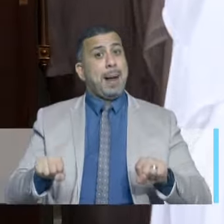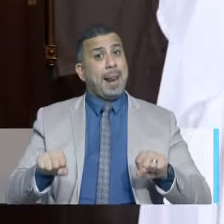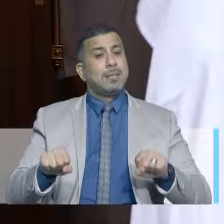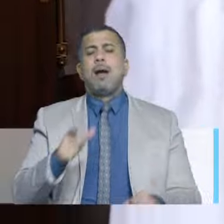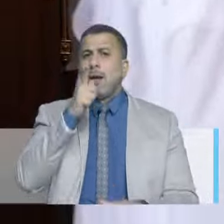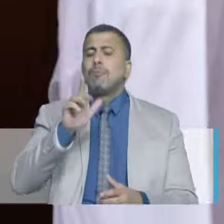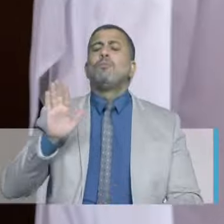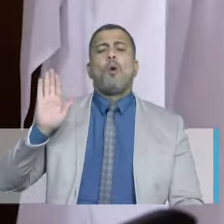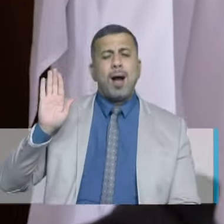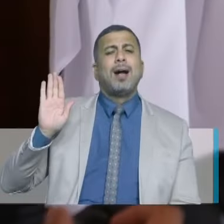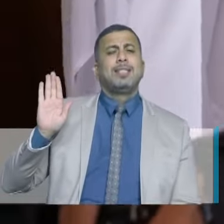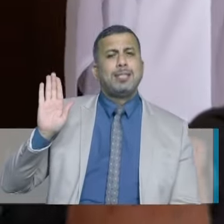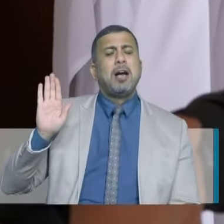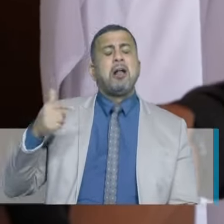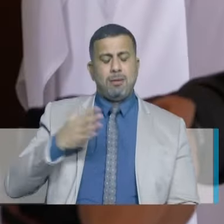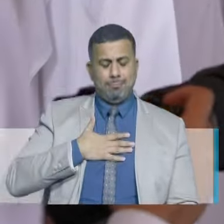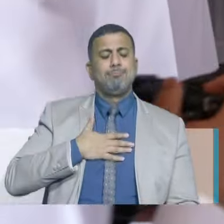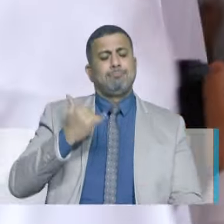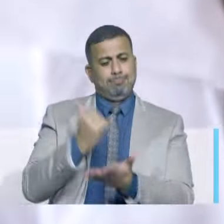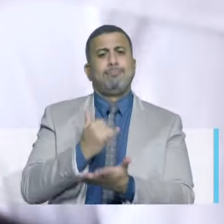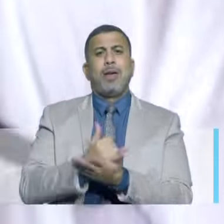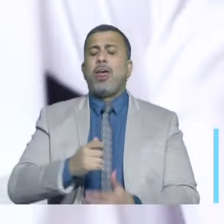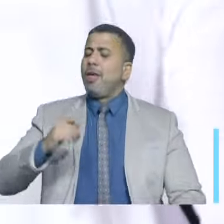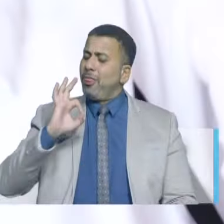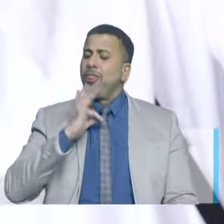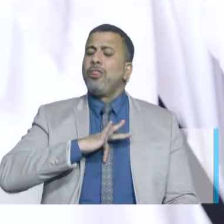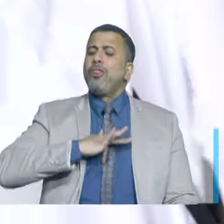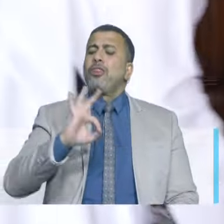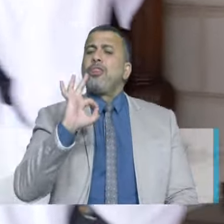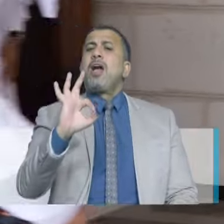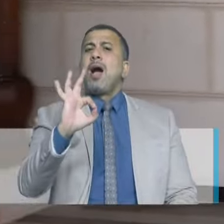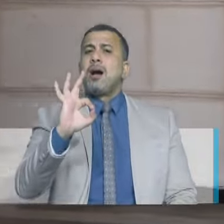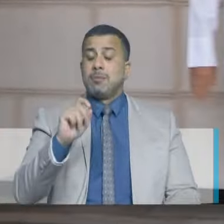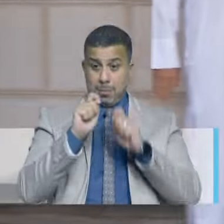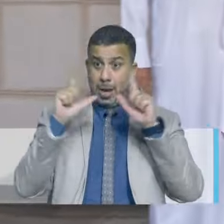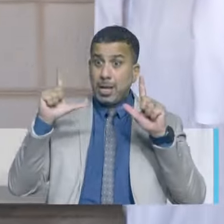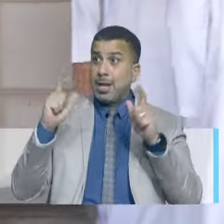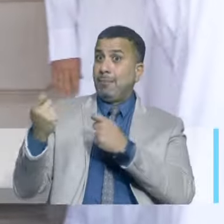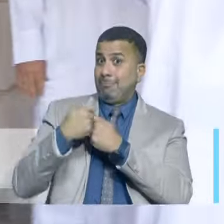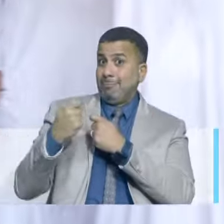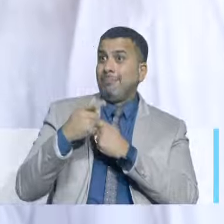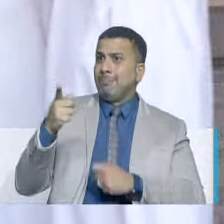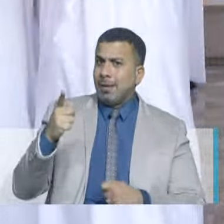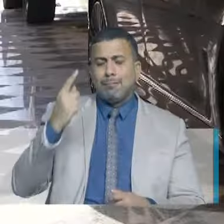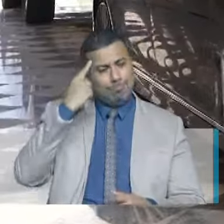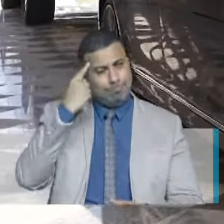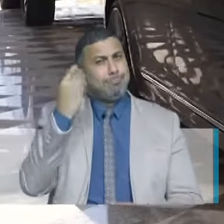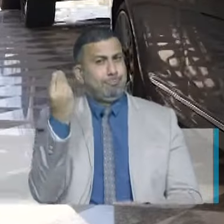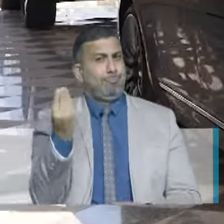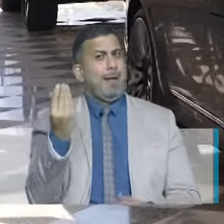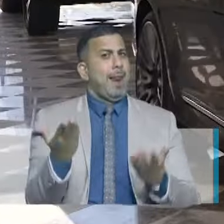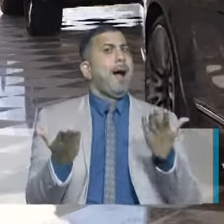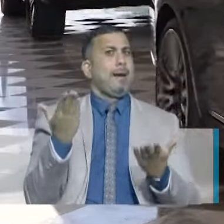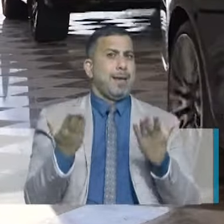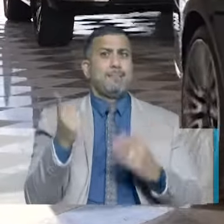سموه على ان يكونوا على قدر هذه الثقه وان يعملوا على تطبيق نصائح وتوجيهات سموه الحكيمه مما